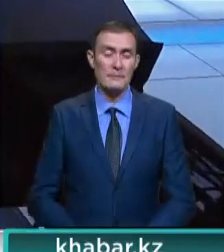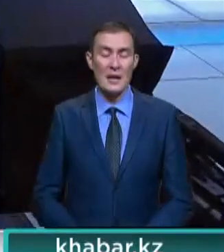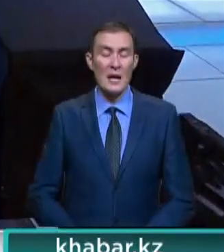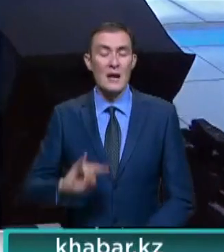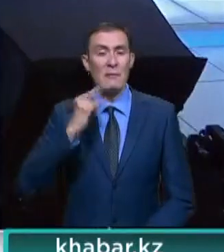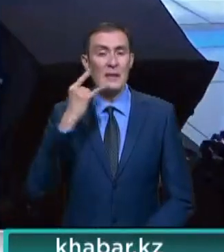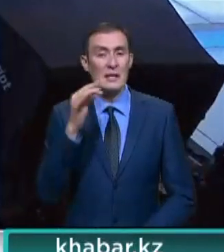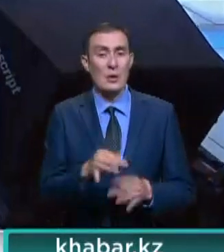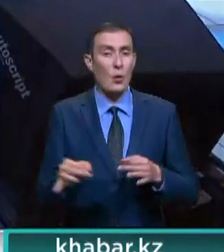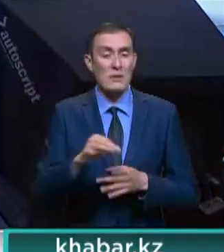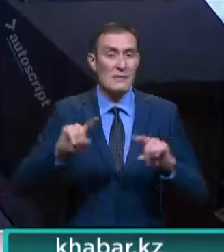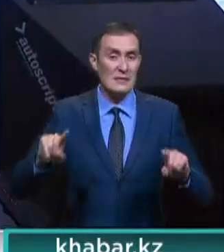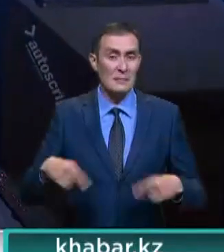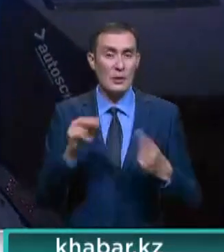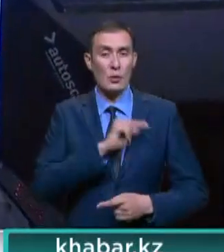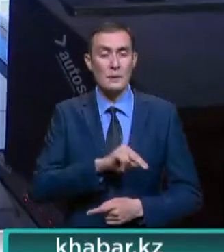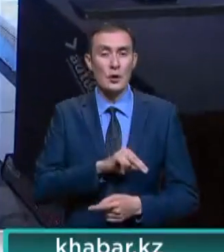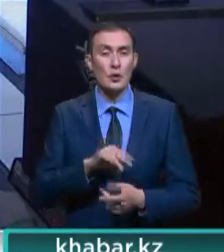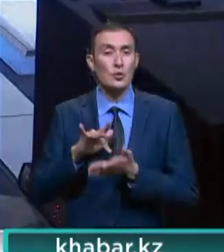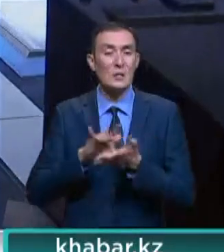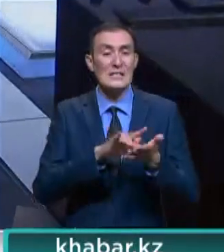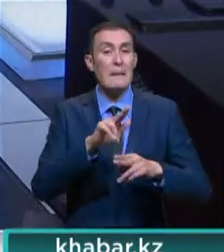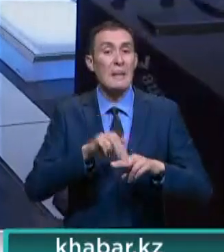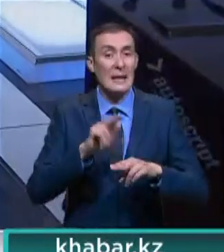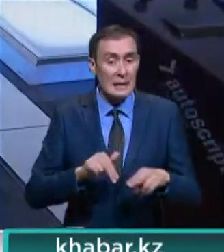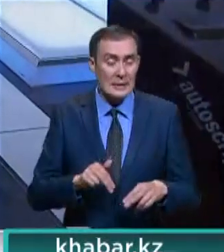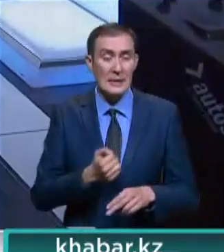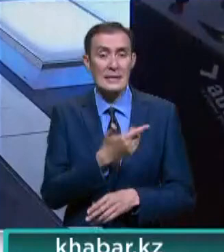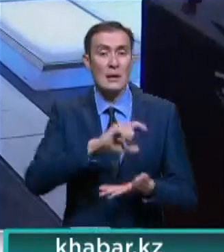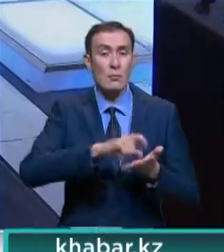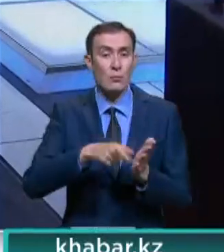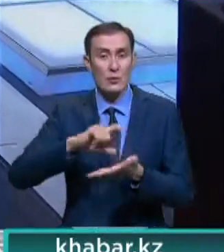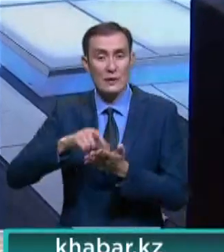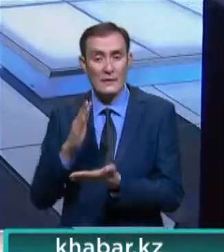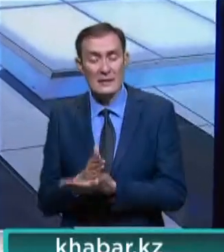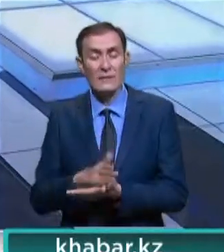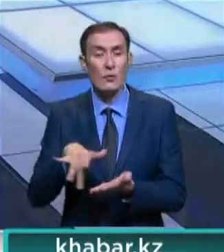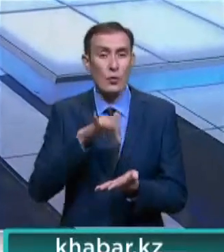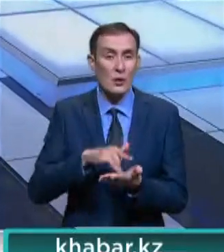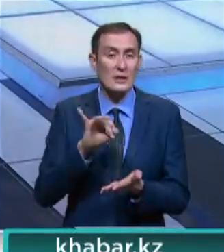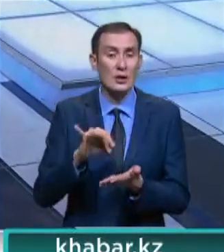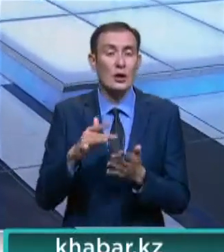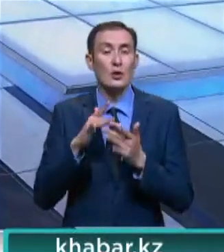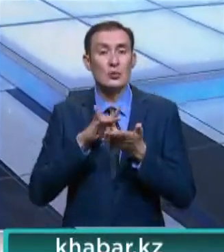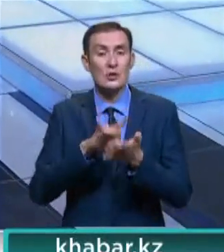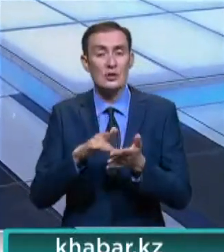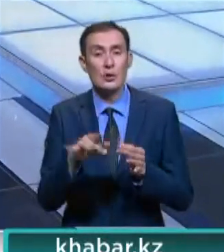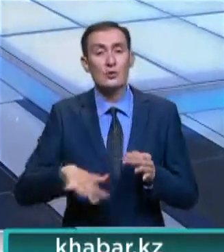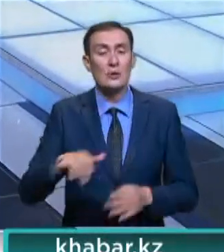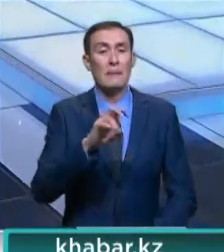В Павлодарской области возобновила работу туристская полиция. Несколько пунктов есть в областном центре и в туристической